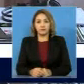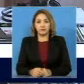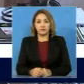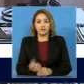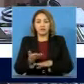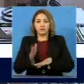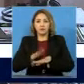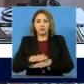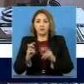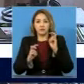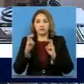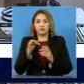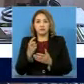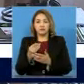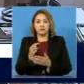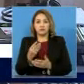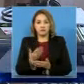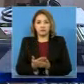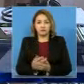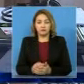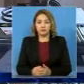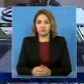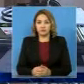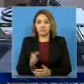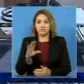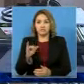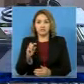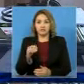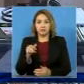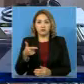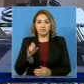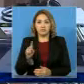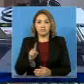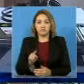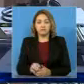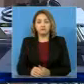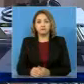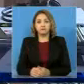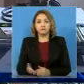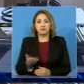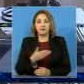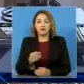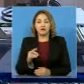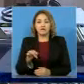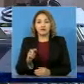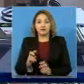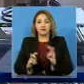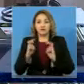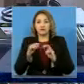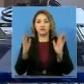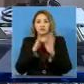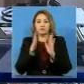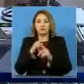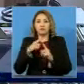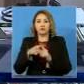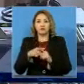тяжелой промышленностью с нефтеперерабатыванием связано. Сероводород, газ, эфиры, которые вылетают в воздухе, плюс